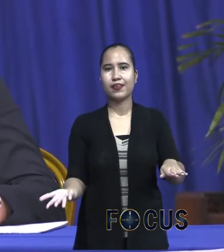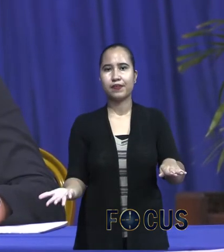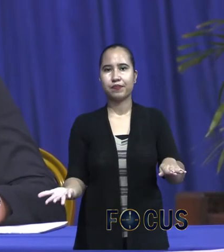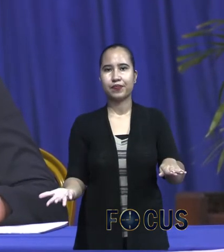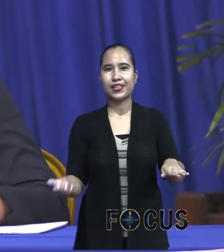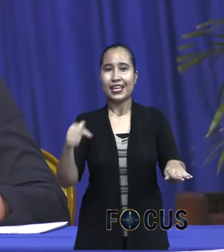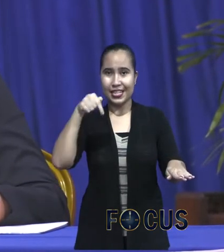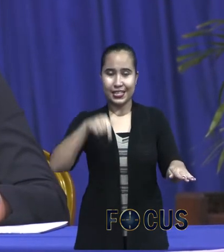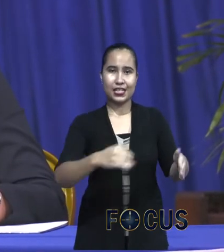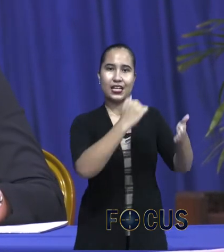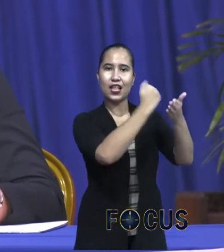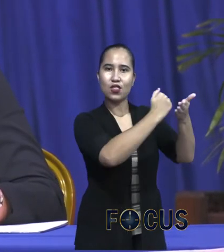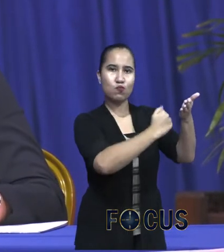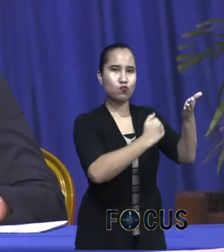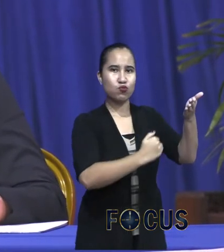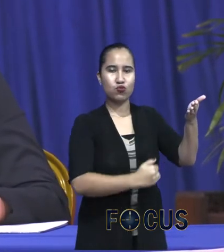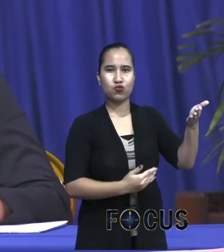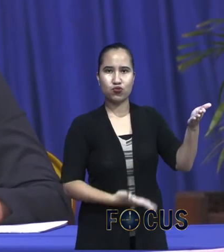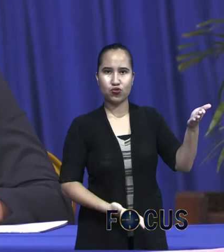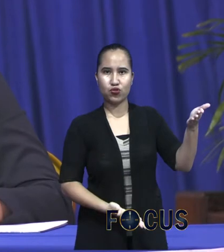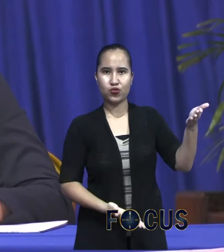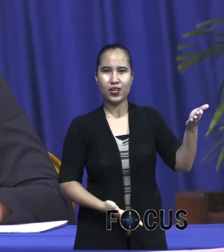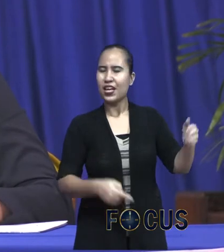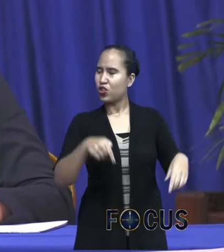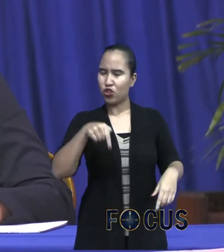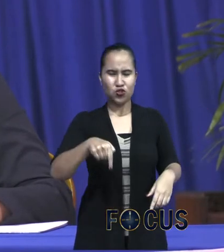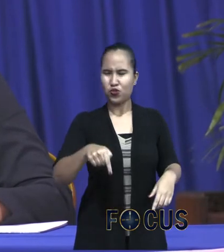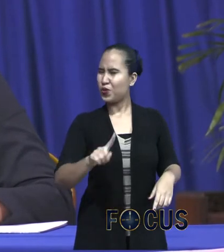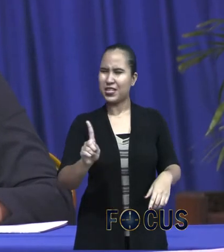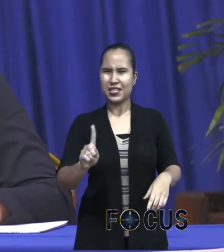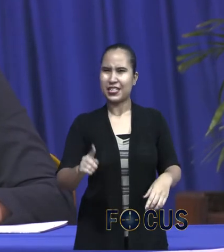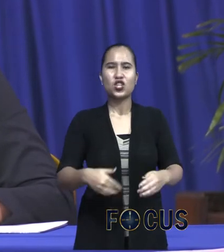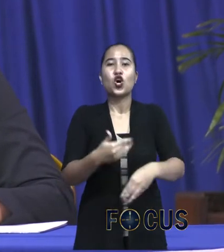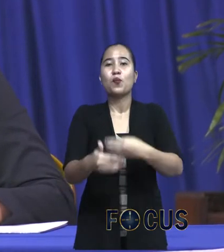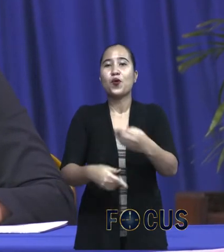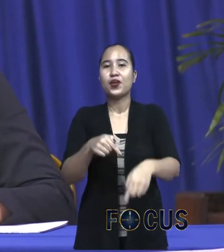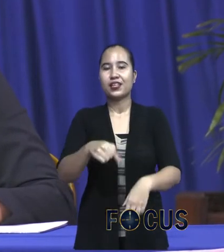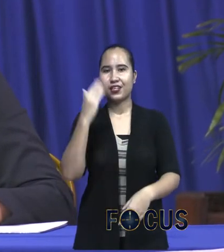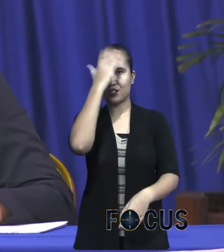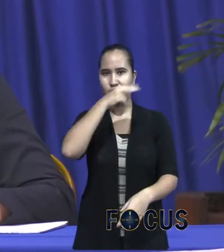de procedure, dit is niet het geval tot nu toe geweest.